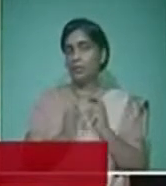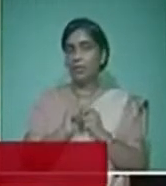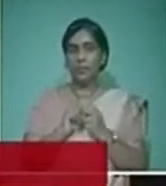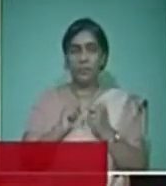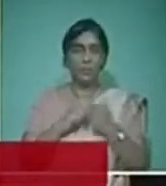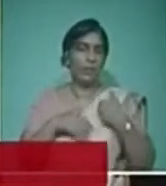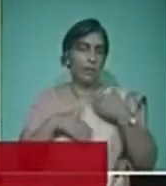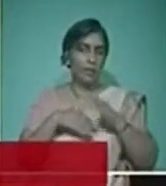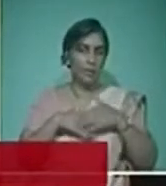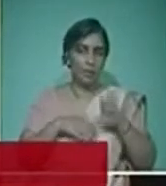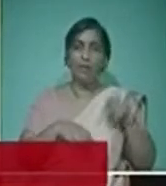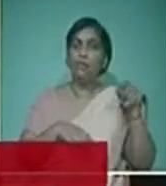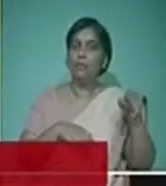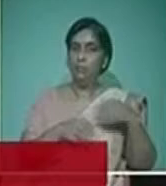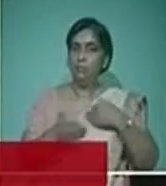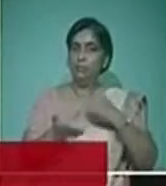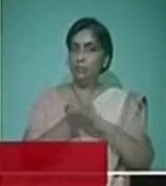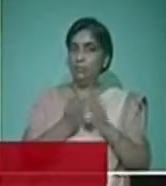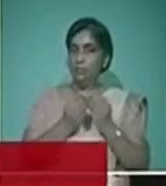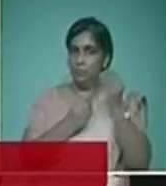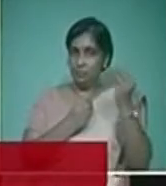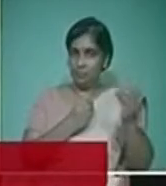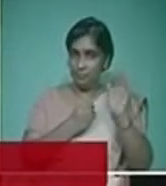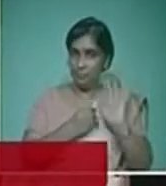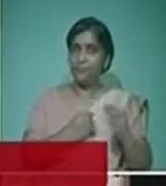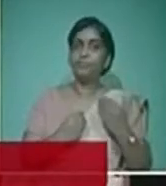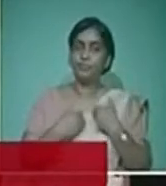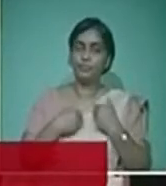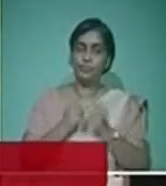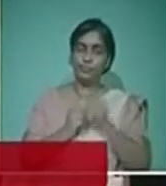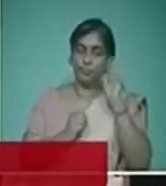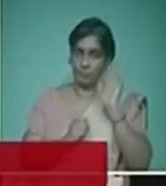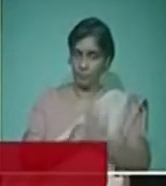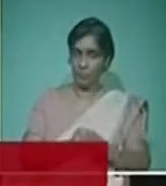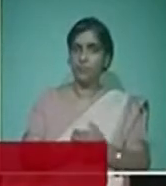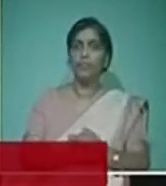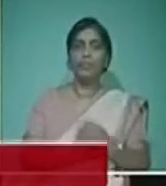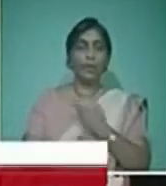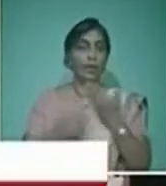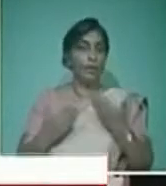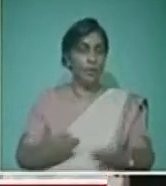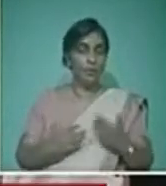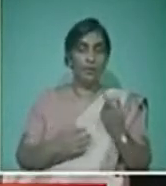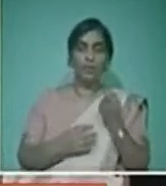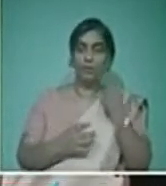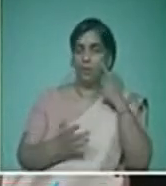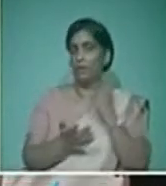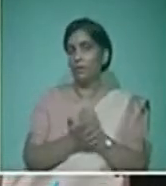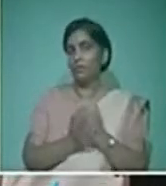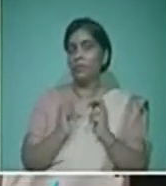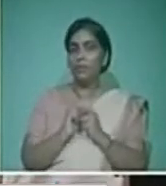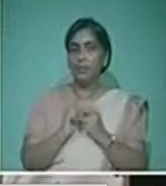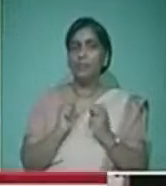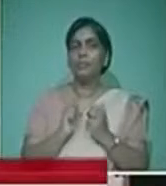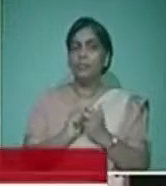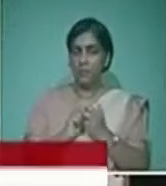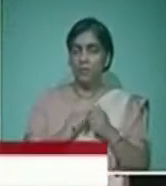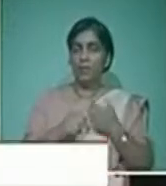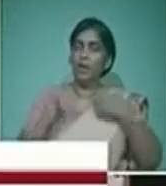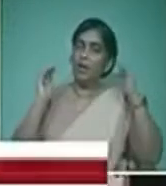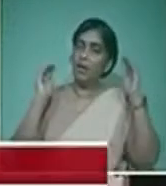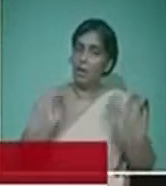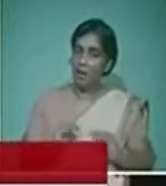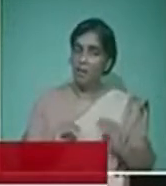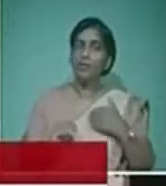වී තිබෙනවා. මේ අයට සහනාධාර ලබා දීමට මම කටයුතු කරනවා. වර්තමාන ආර්ථික අර්බුදයේ බලපෑම අවම කිරීම